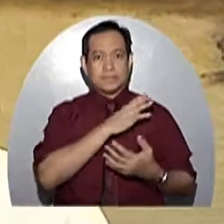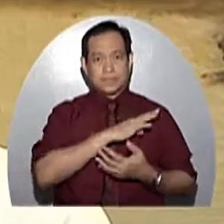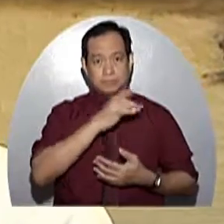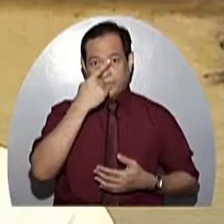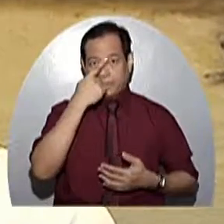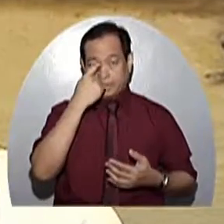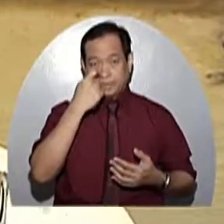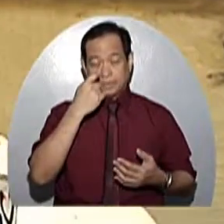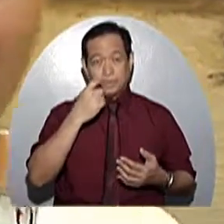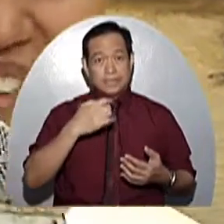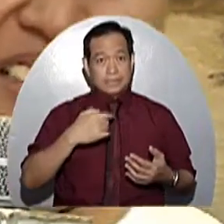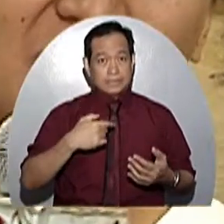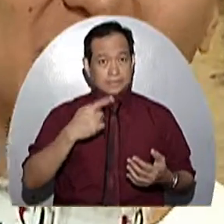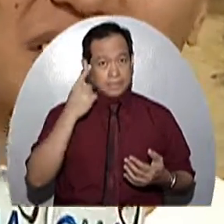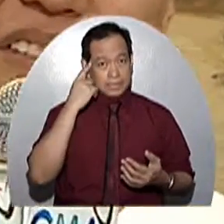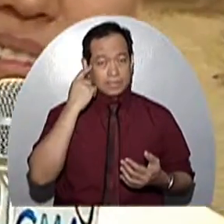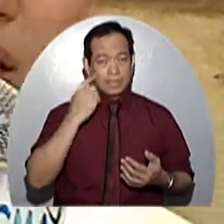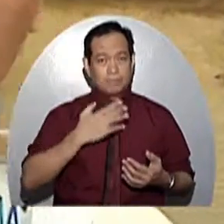iniisip po yung ano.